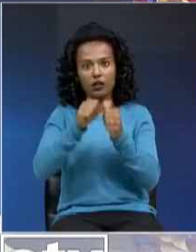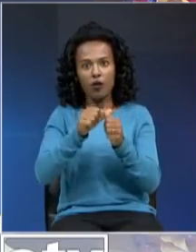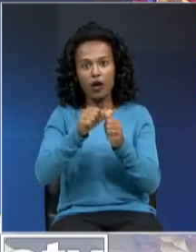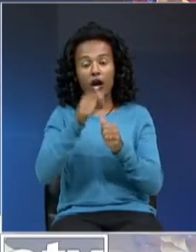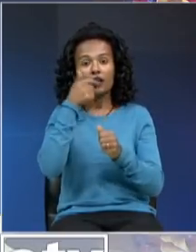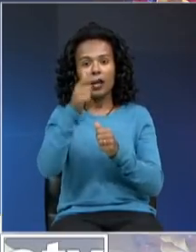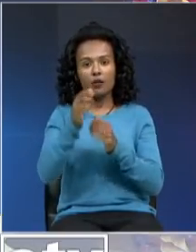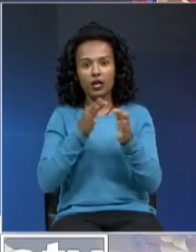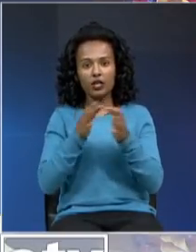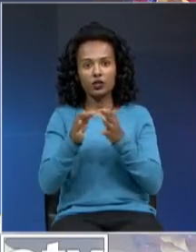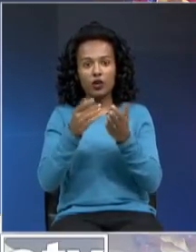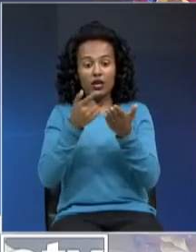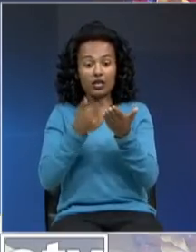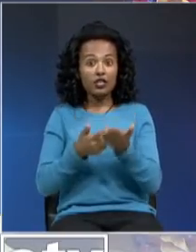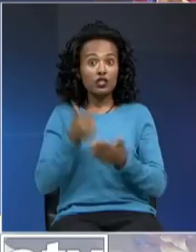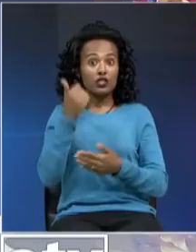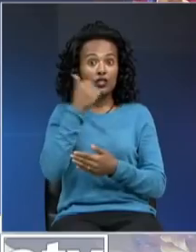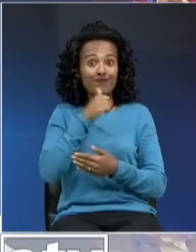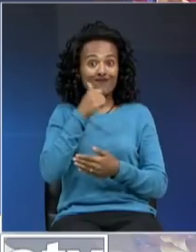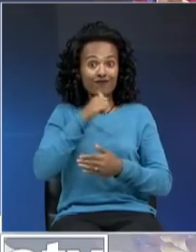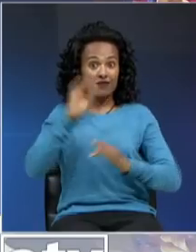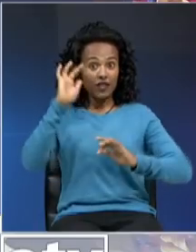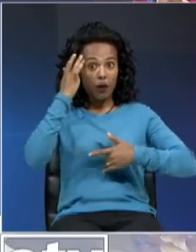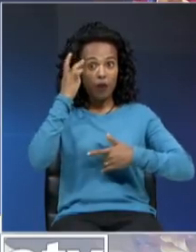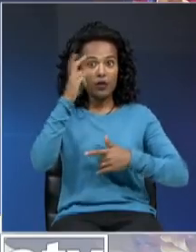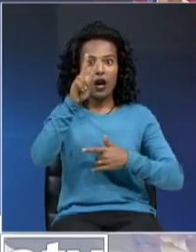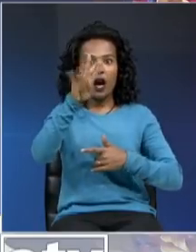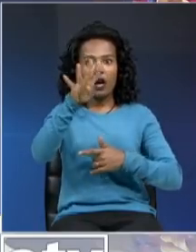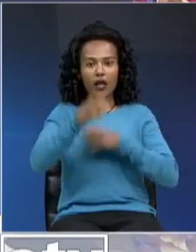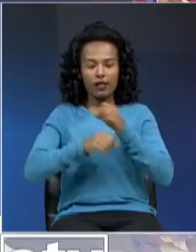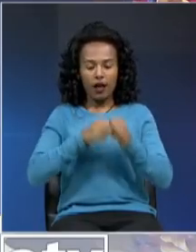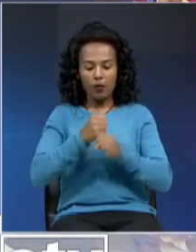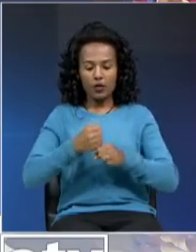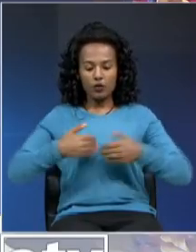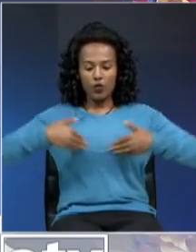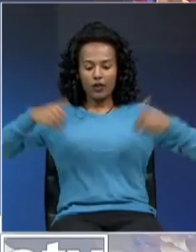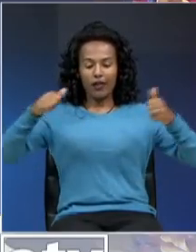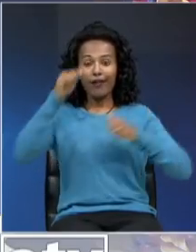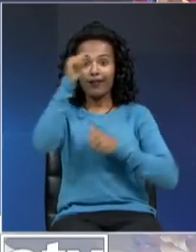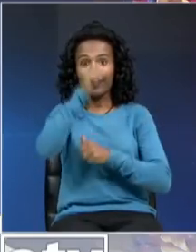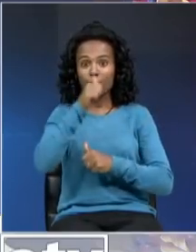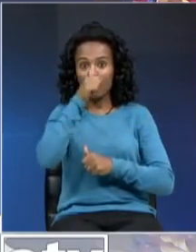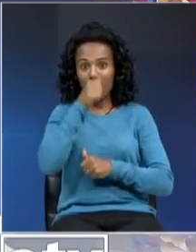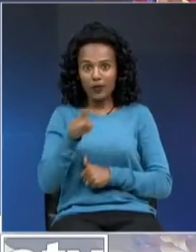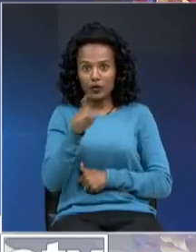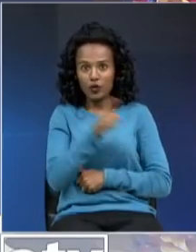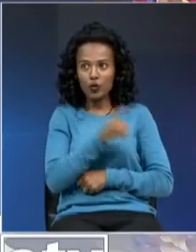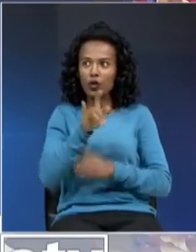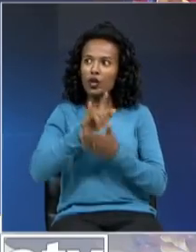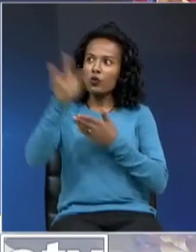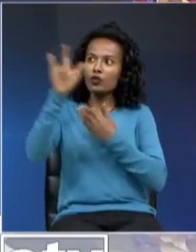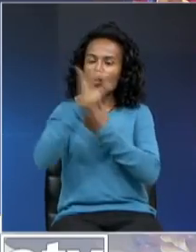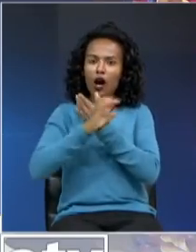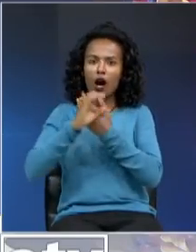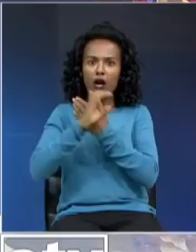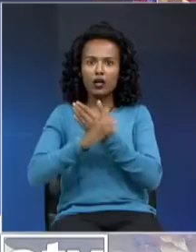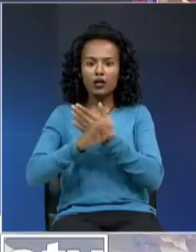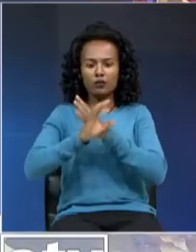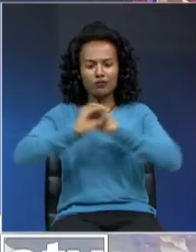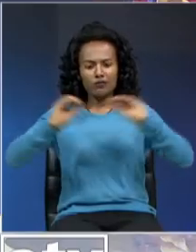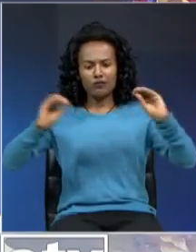ይላል መግለጫው። ይህቺ ታማሚ ታዲያ የ24 ዓመት ወጣት ኢትዮጵያዊ ስትሆን የውጭ ሀገር የጉዞ